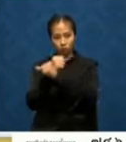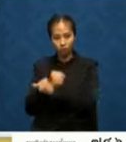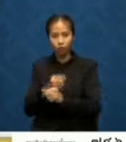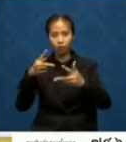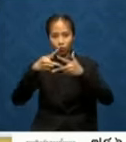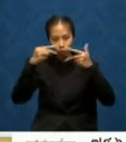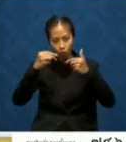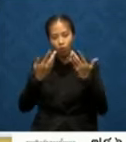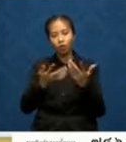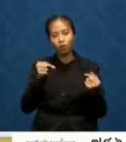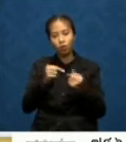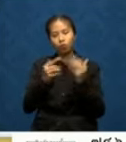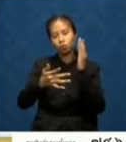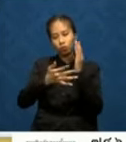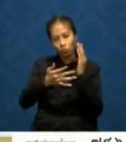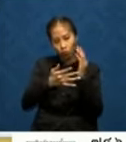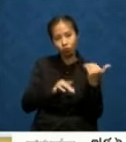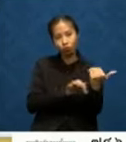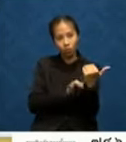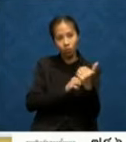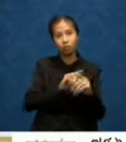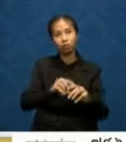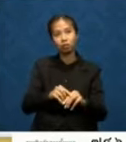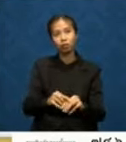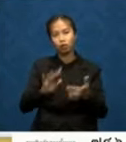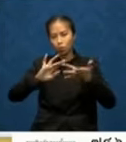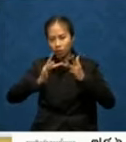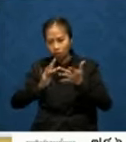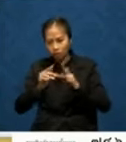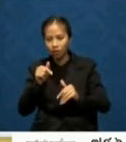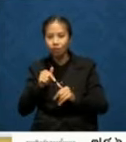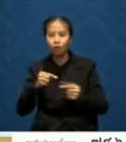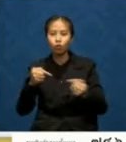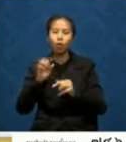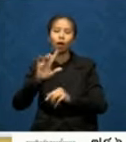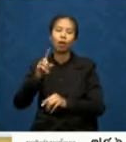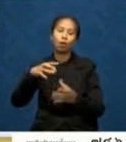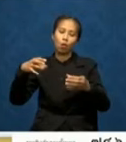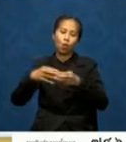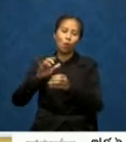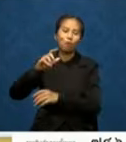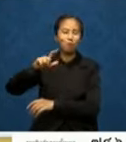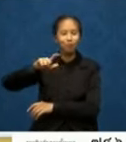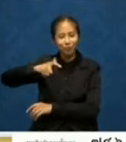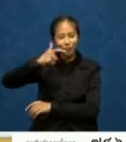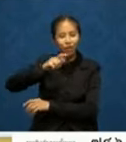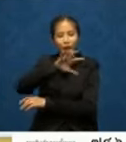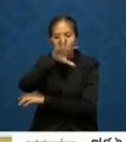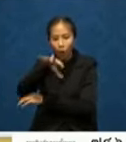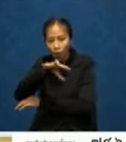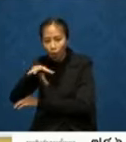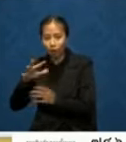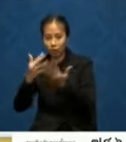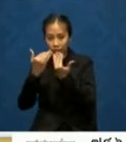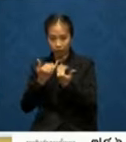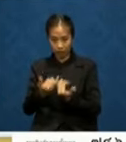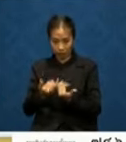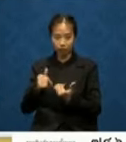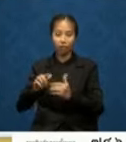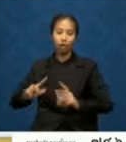รมทางเทคโนโลยีที่เรียกว่าการปราบ call center ซึ่งคณะกรรมการ ICT ของวุฒิสภ